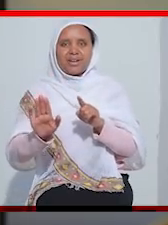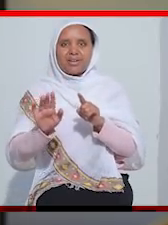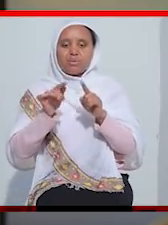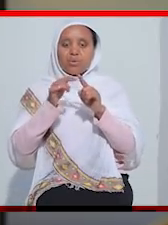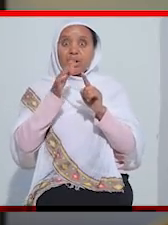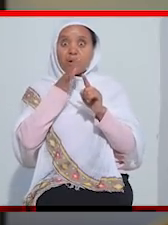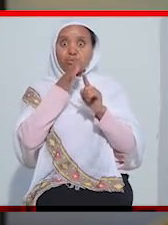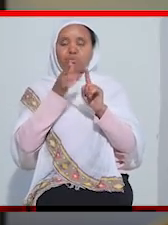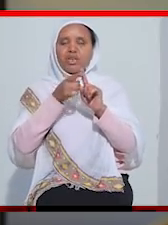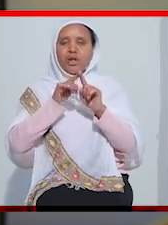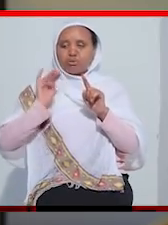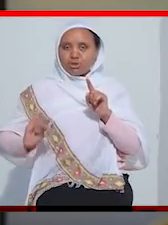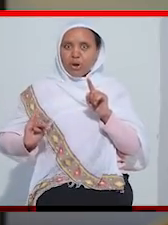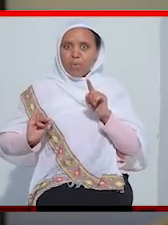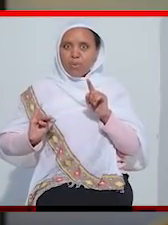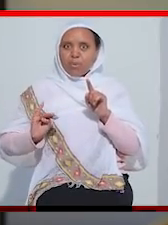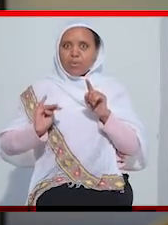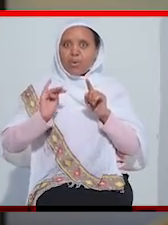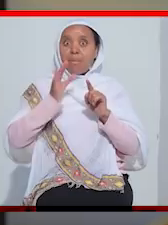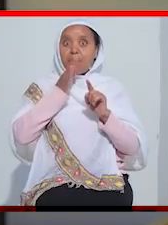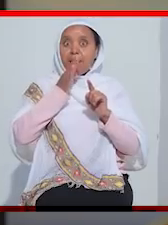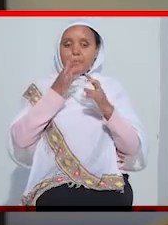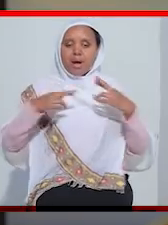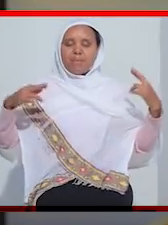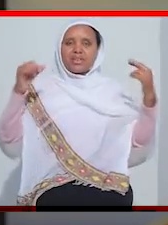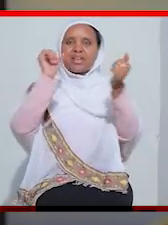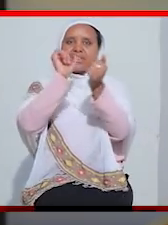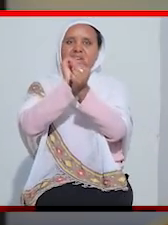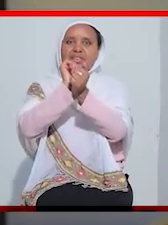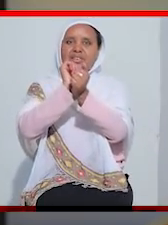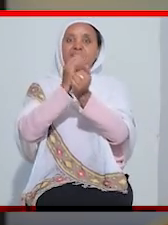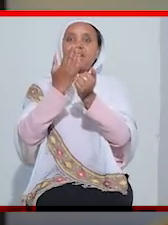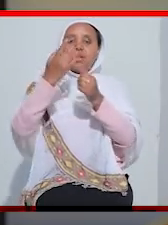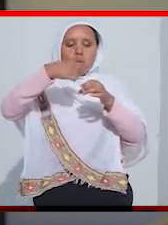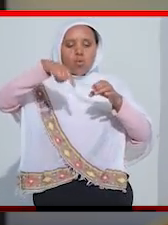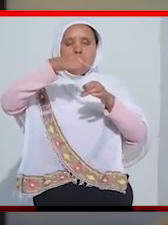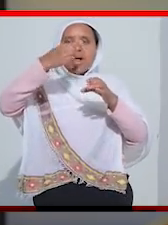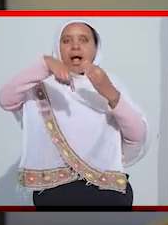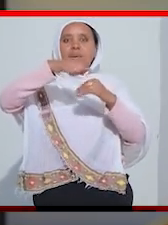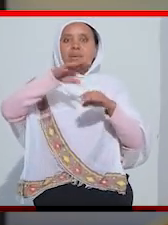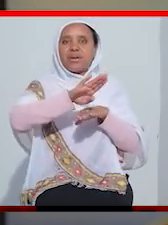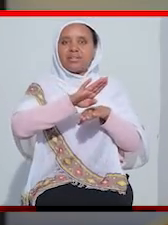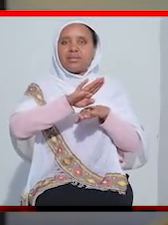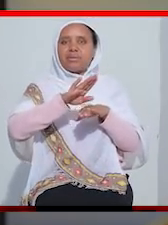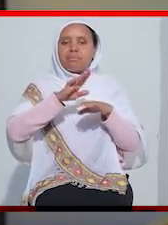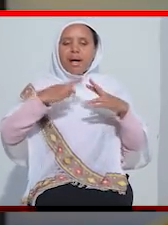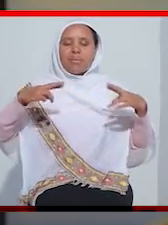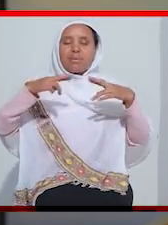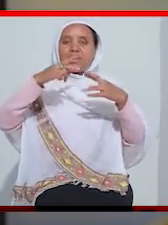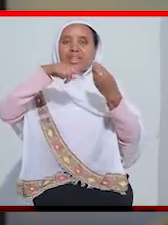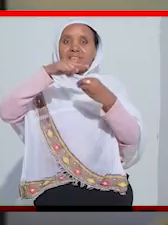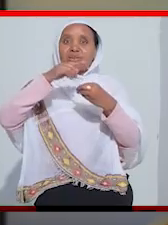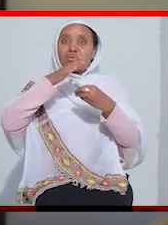እናቱ ይመለሳል፣ ወደ እናቱ ይመለሳል። እናቱ በገመድ ታስራለች፣ ጉድጓድ አካባቢ ነው።